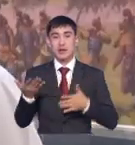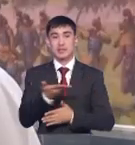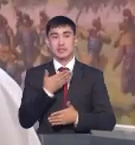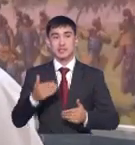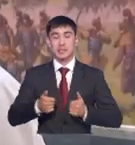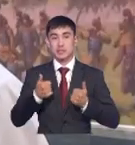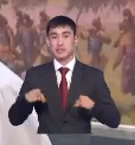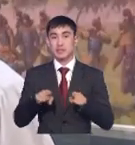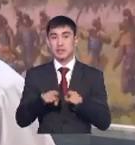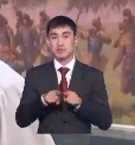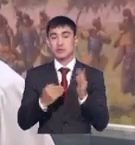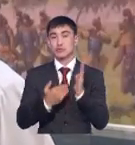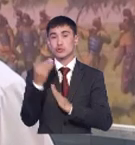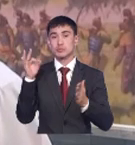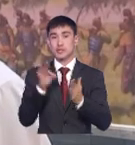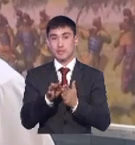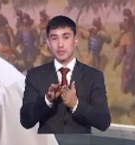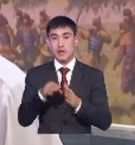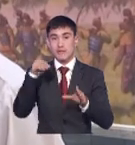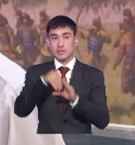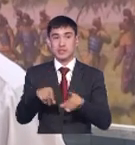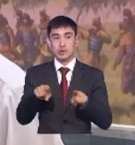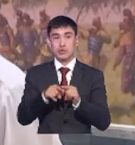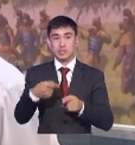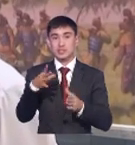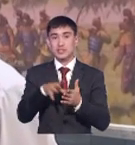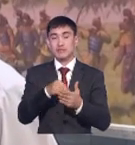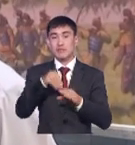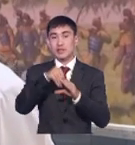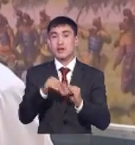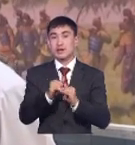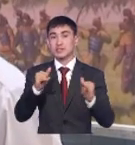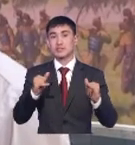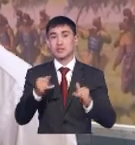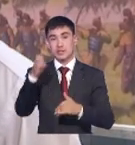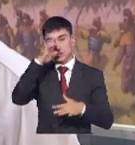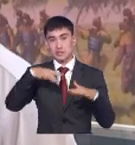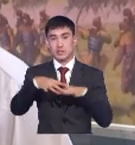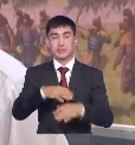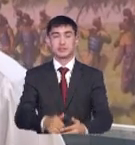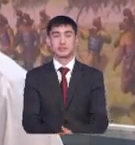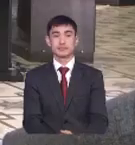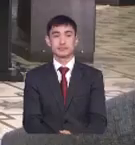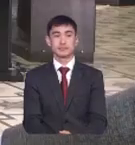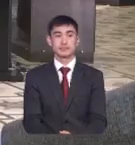стремиться к таким же высоким целям и внести такой же значимый вклад в развитие нашей